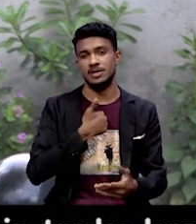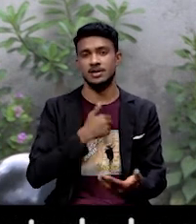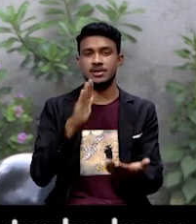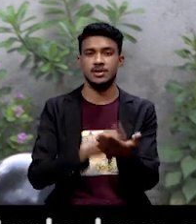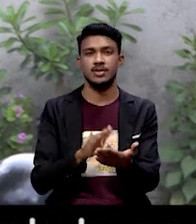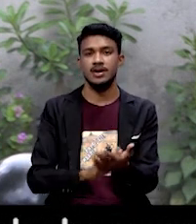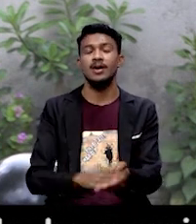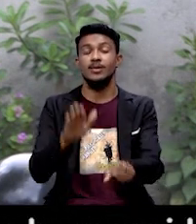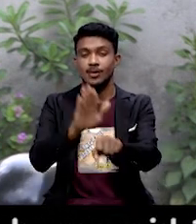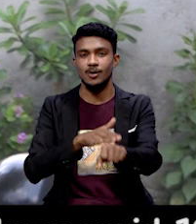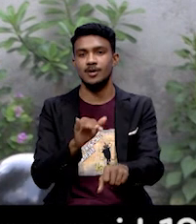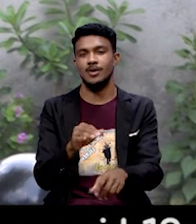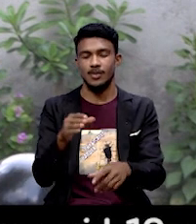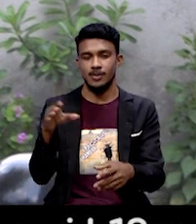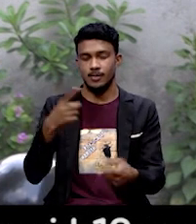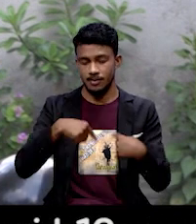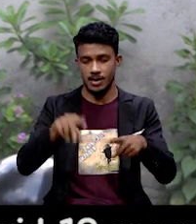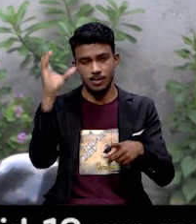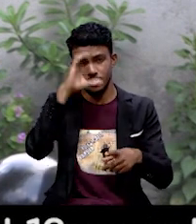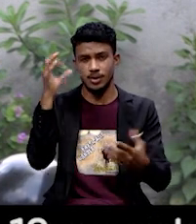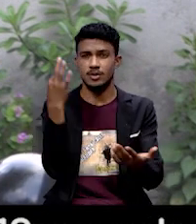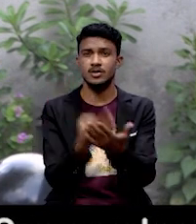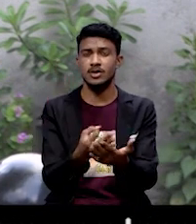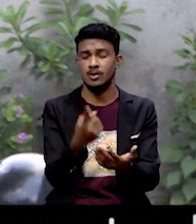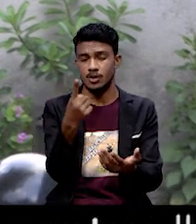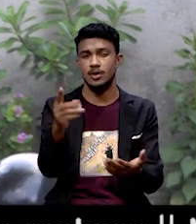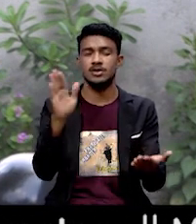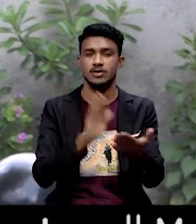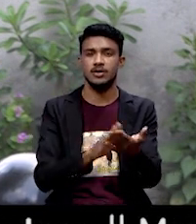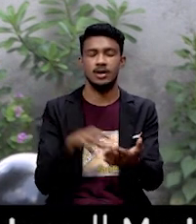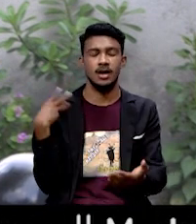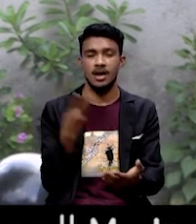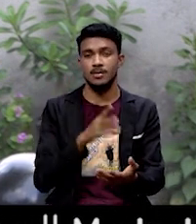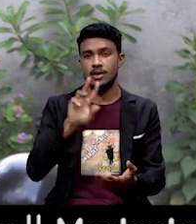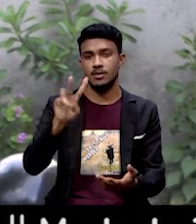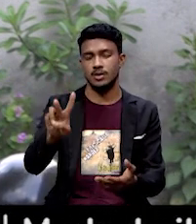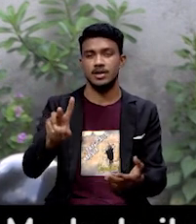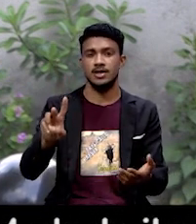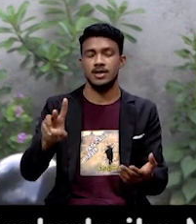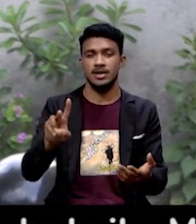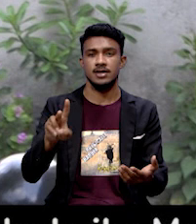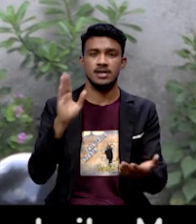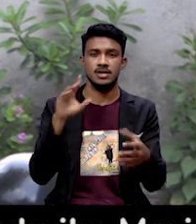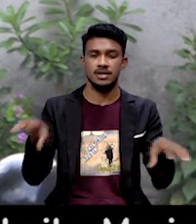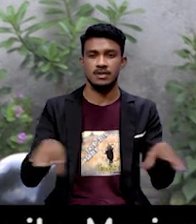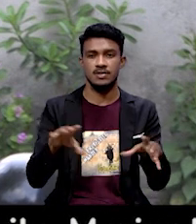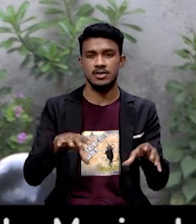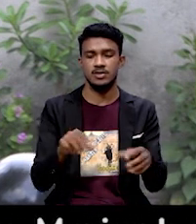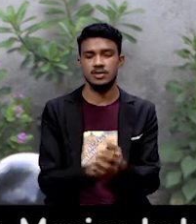osang depois o sekolah fale am nen ro servisu apa ya hai kursi